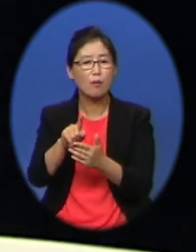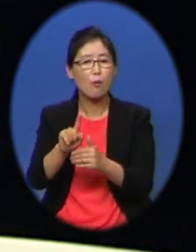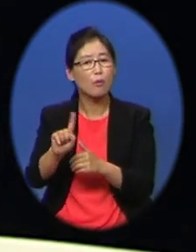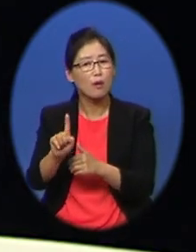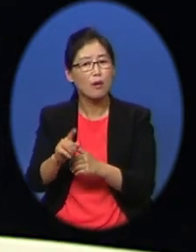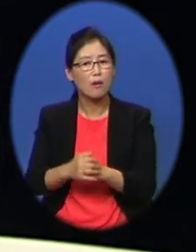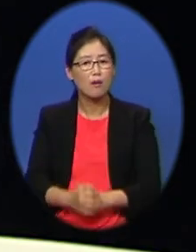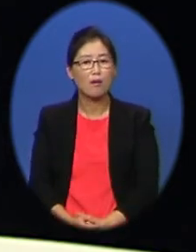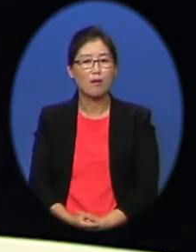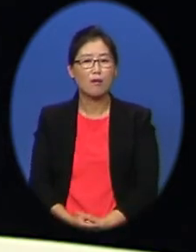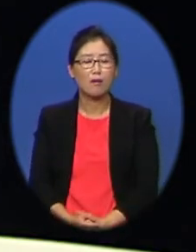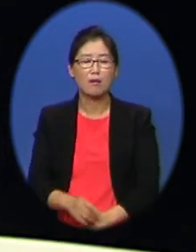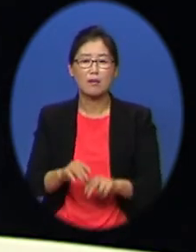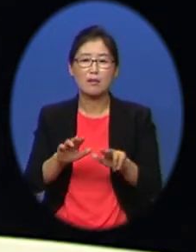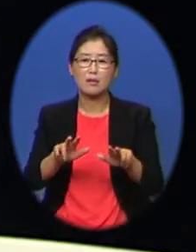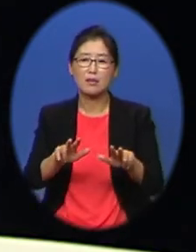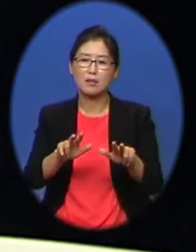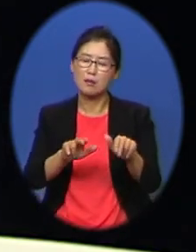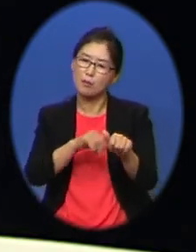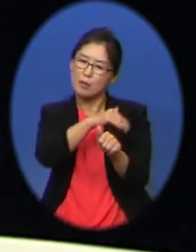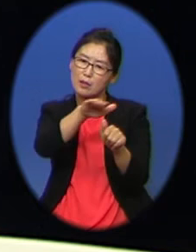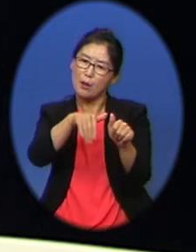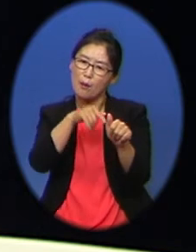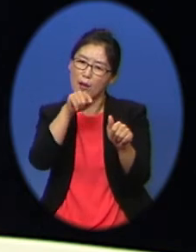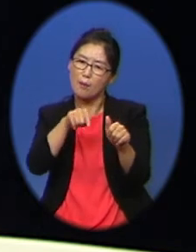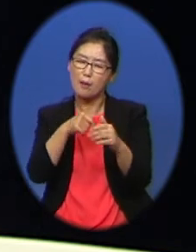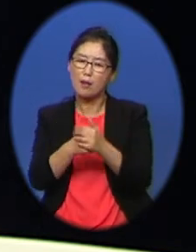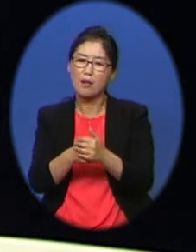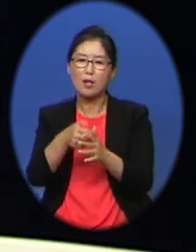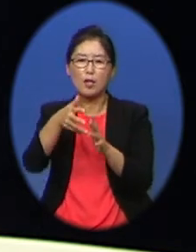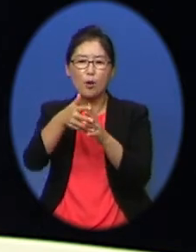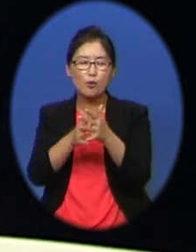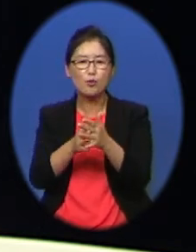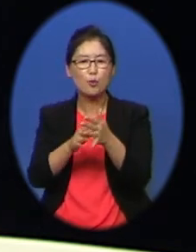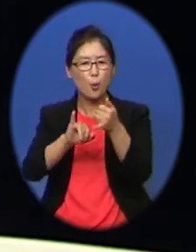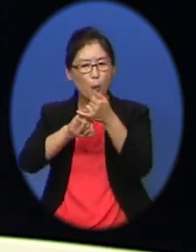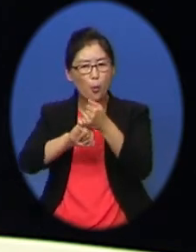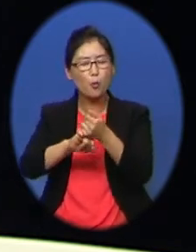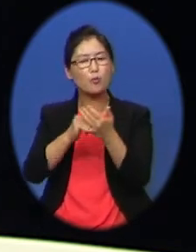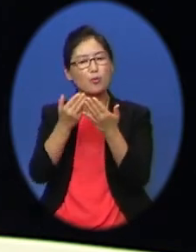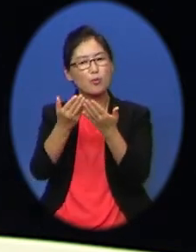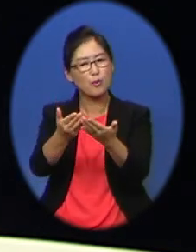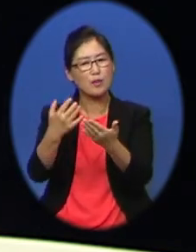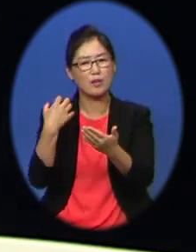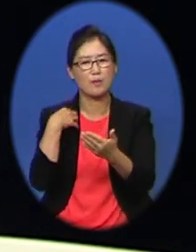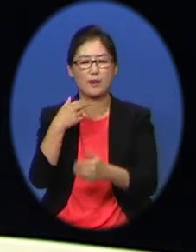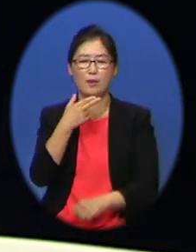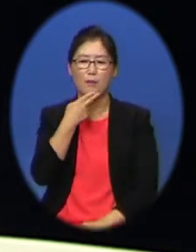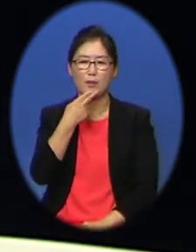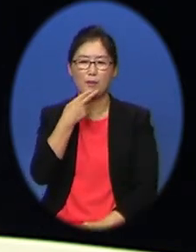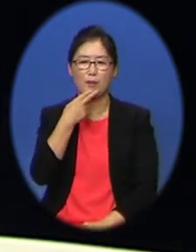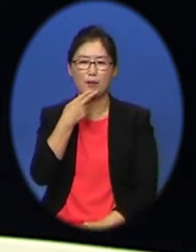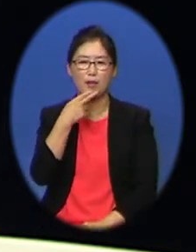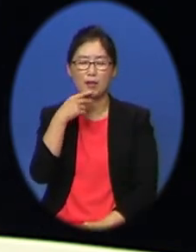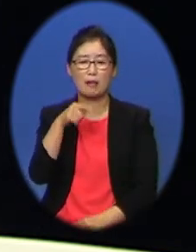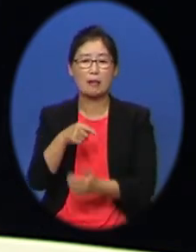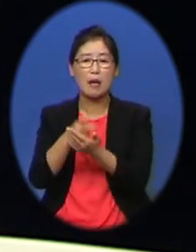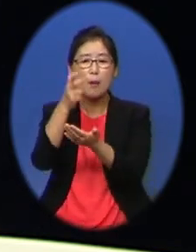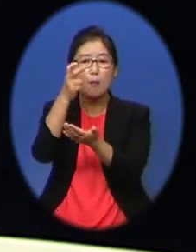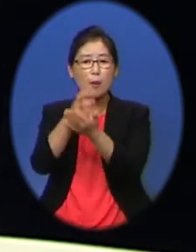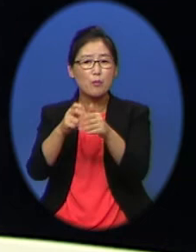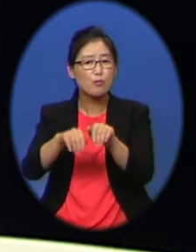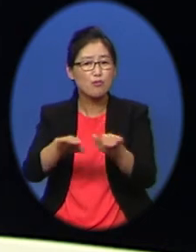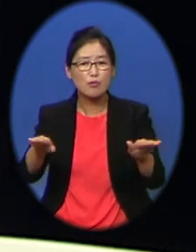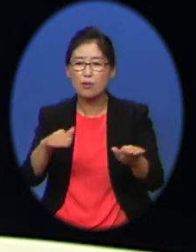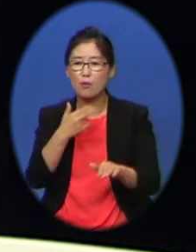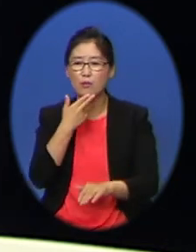상태만으로는 영수증까지 제출해야 될 그런 의무는 없는 것으로 보입니다. 어떤 그런 근거 법률 규정이 있는 것도 아닌